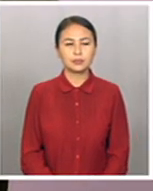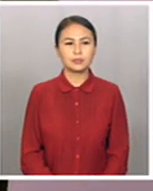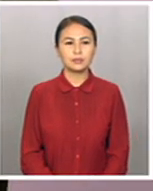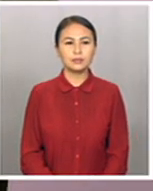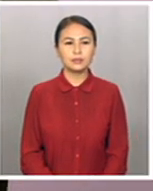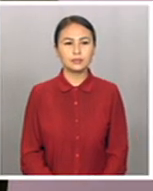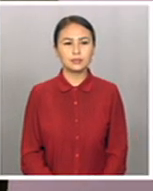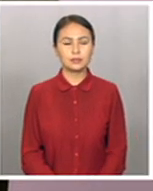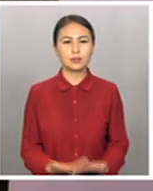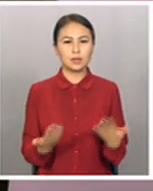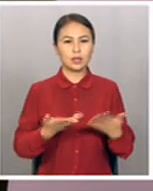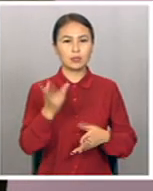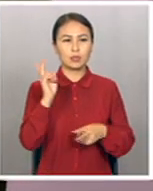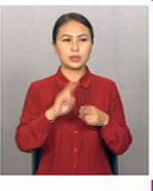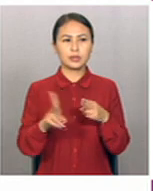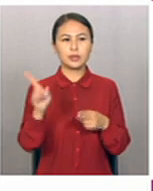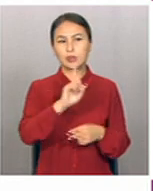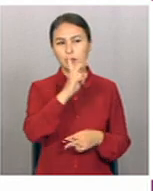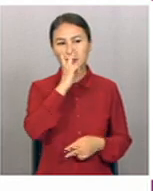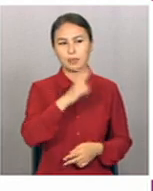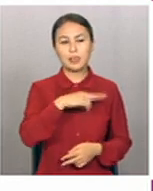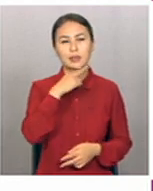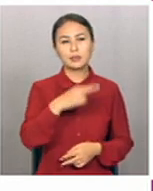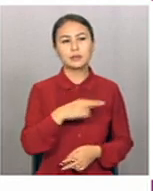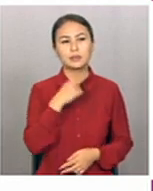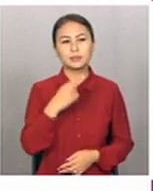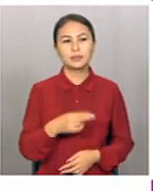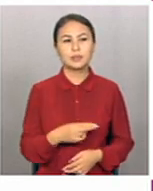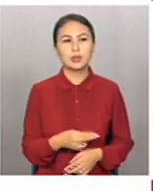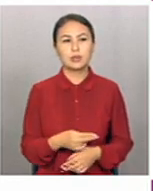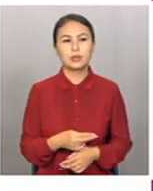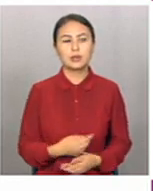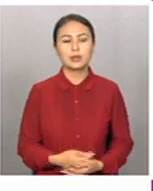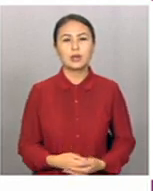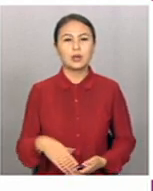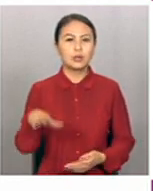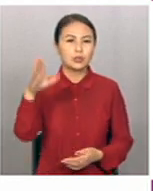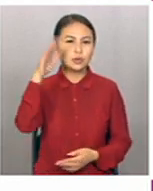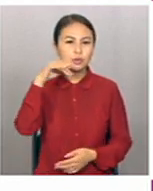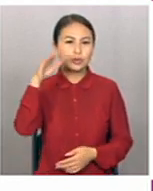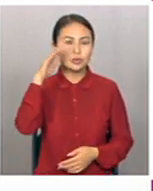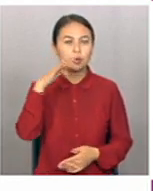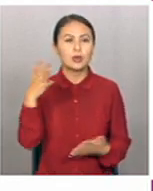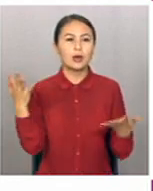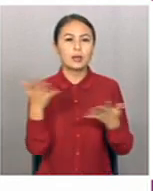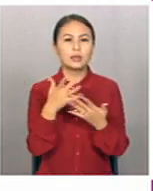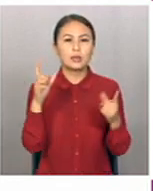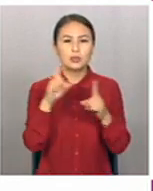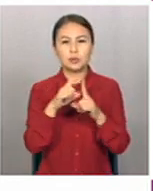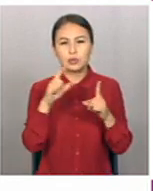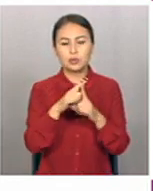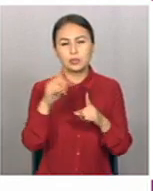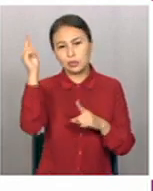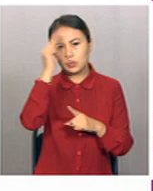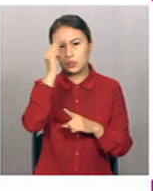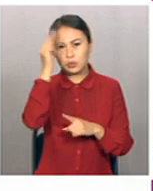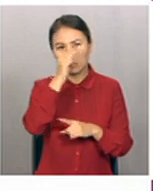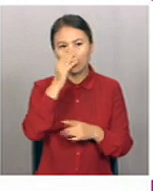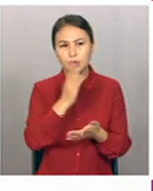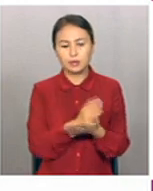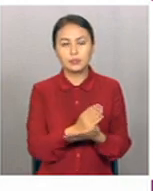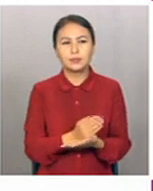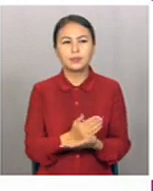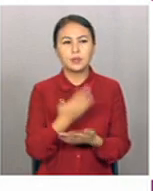тамашалап болсақ, нені байқадық? Күшік қандай сыпайы сөздерді үйренді? Сол